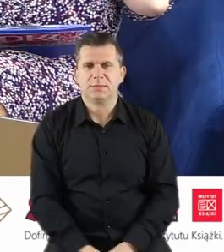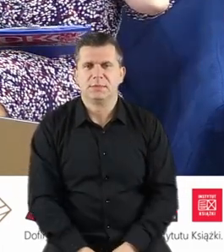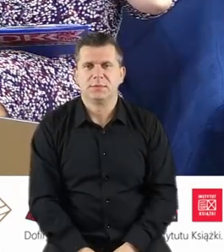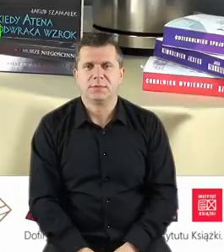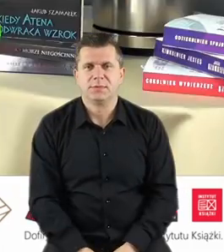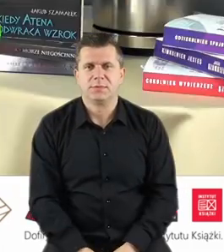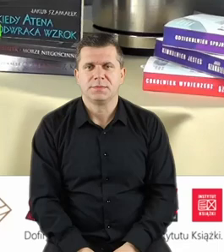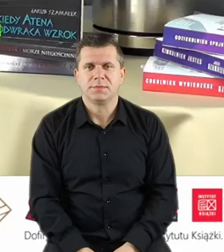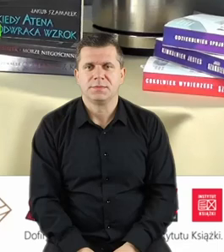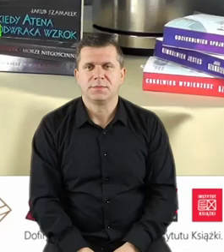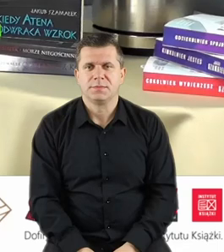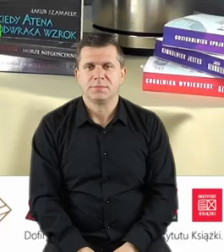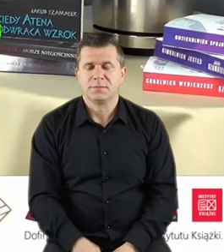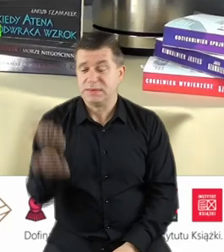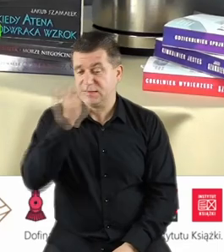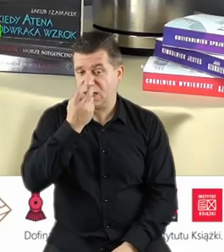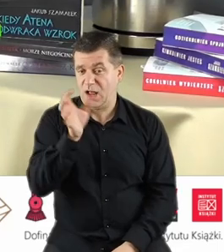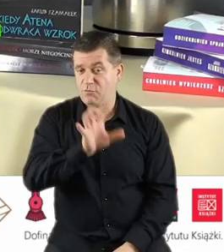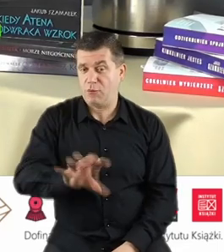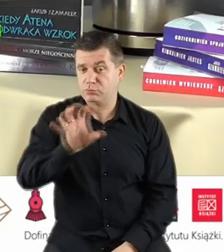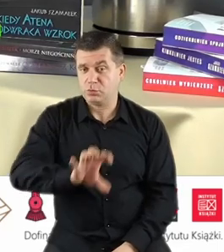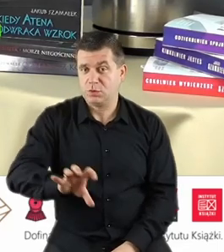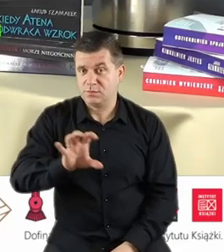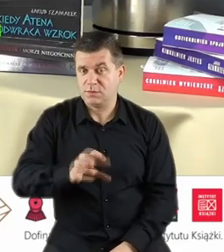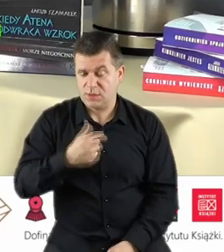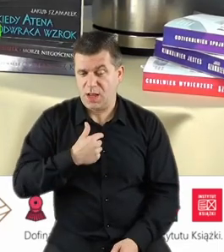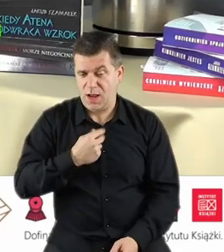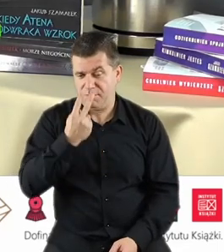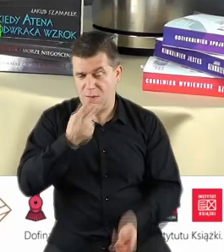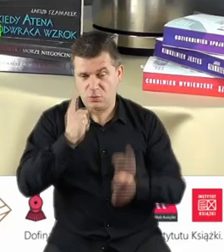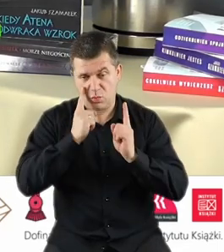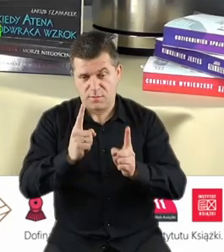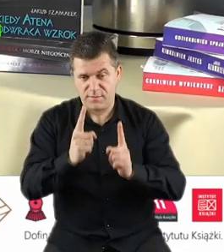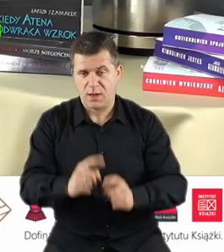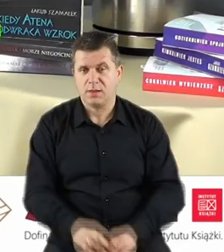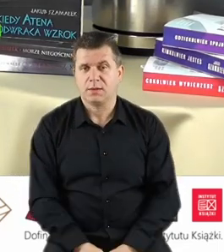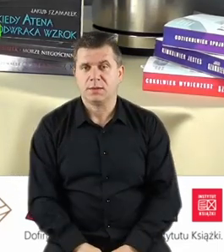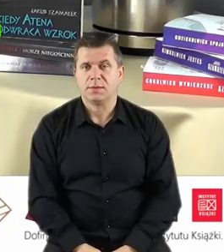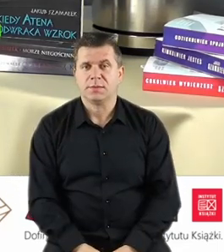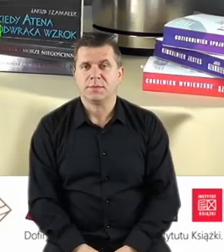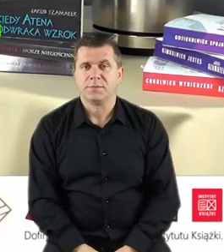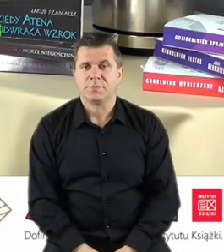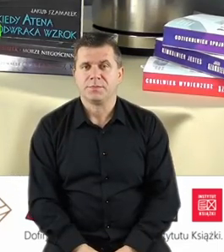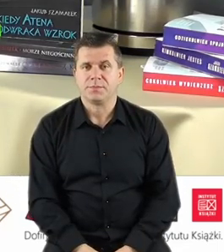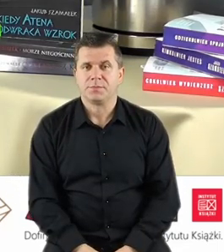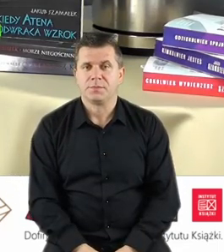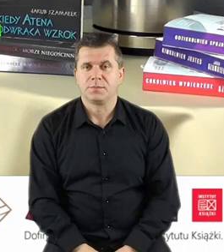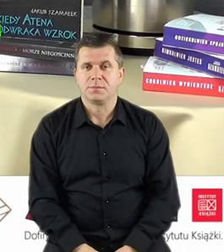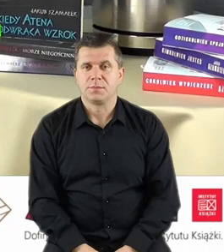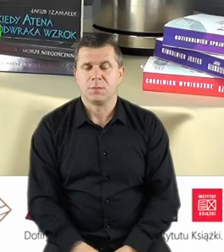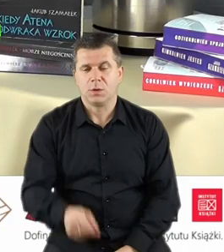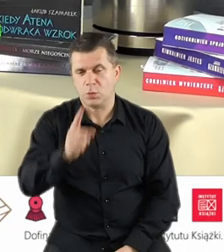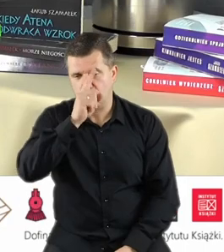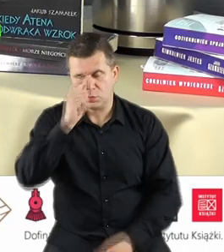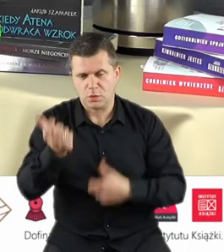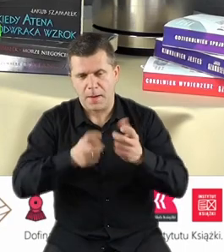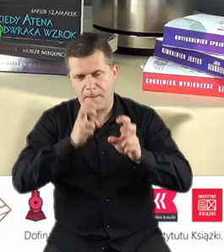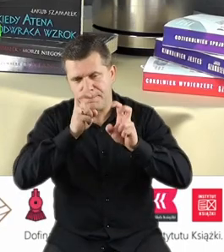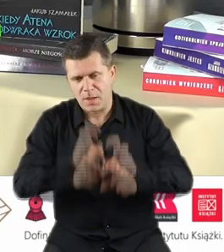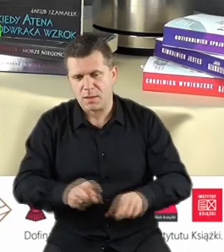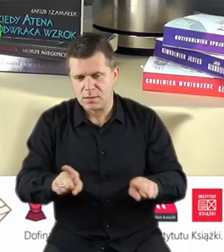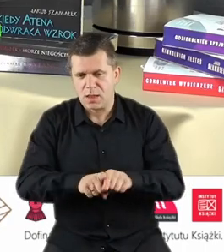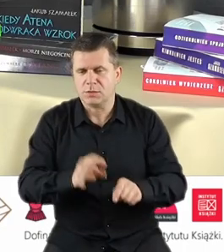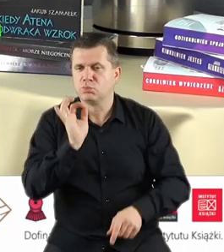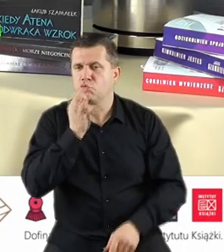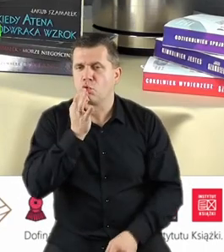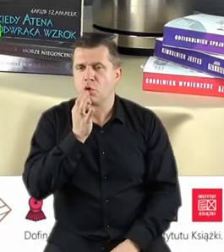jest taka przecież ciekawa obserwacja, coś na co zwracają uwagę jakby antropolodzy, ludzie badający też młodzież, to jest